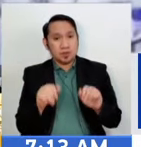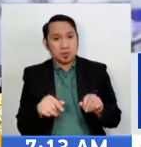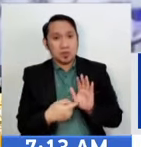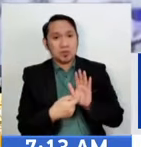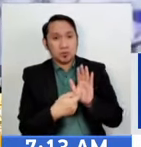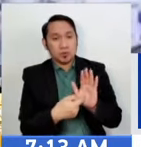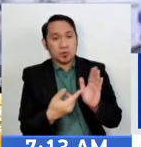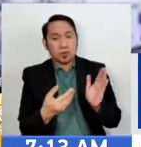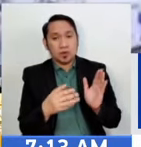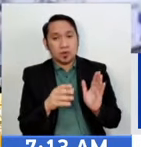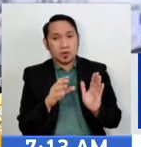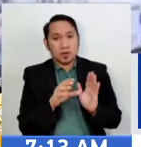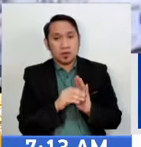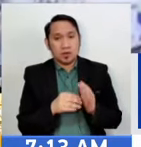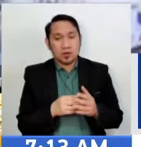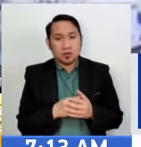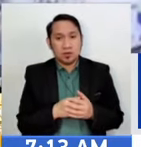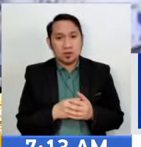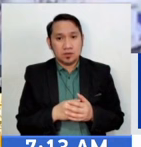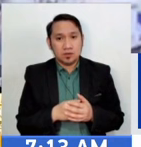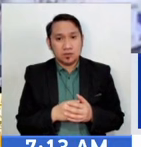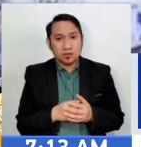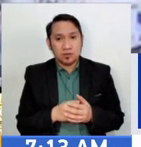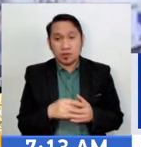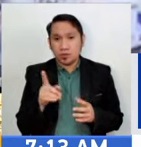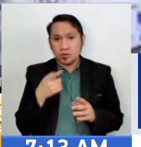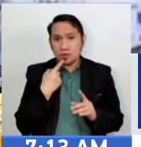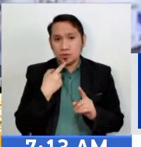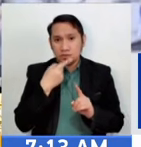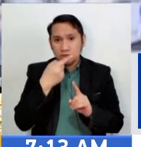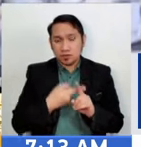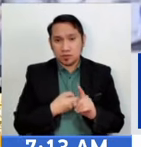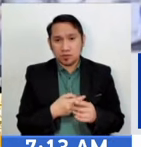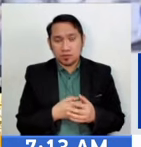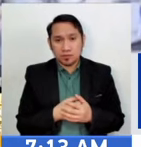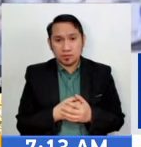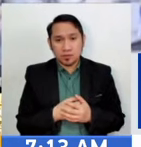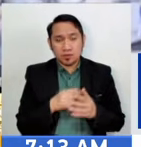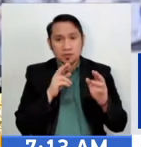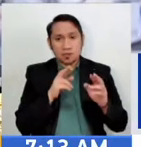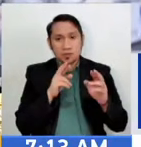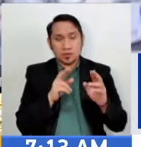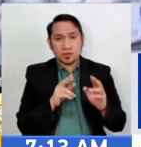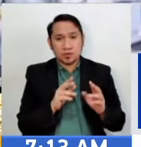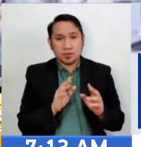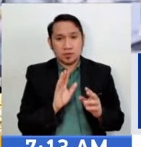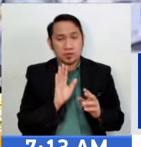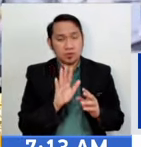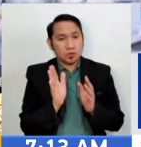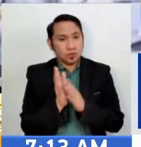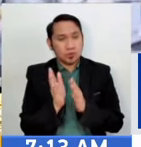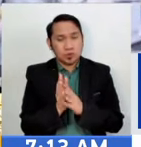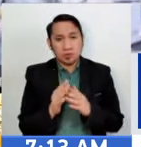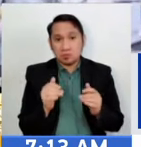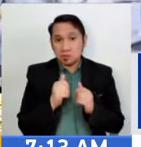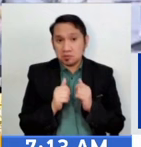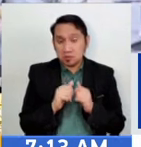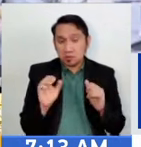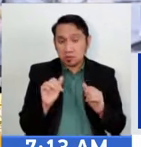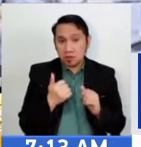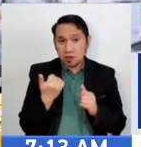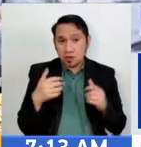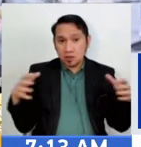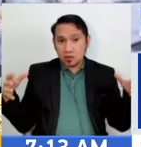nine in the hotels, Madam Chair. Yung monthly na sinasabi niyo? It's actually in respective SUCs. So wala kayong gatherings in other